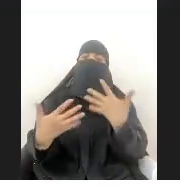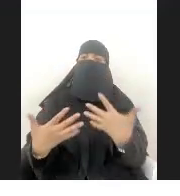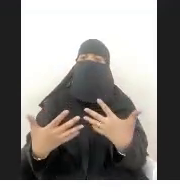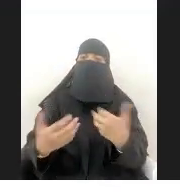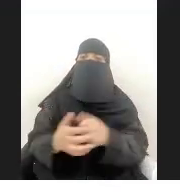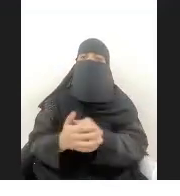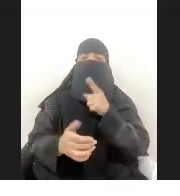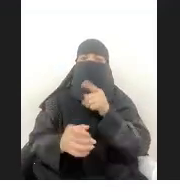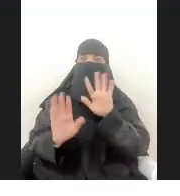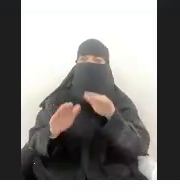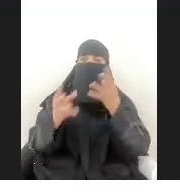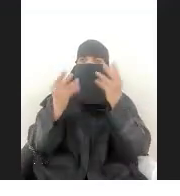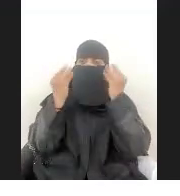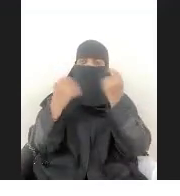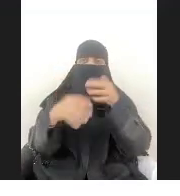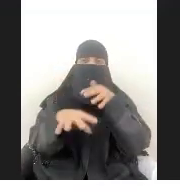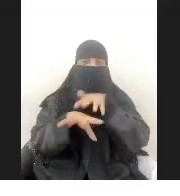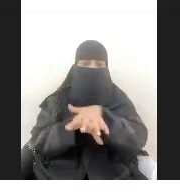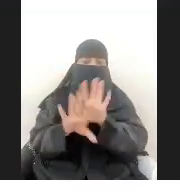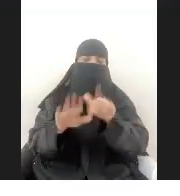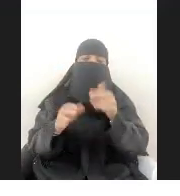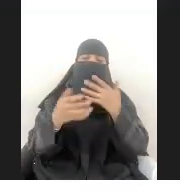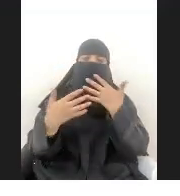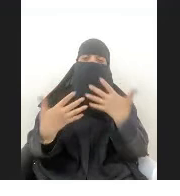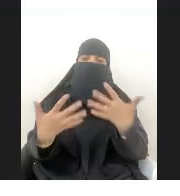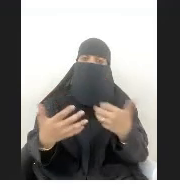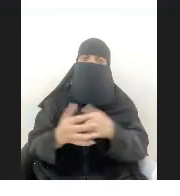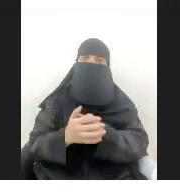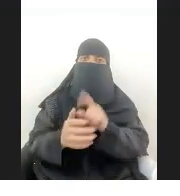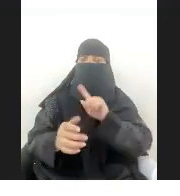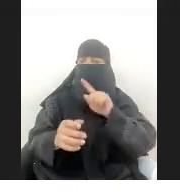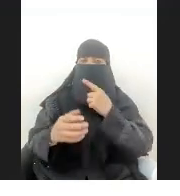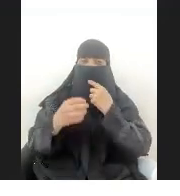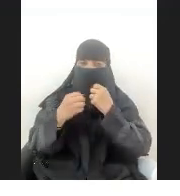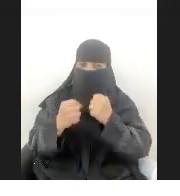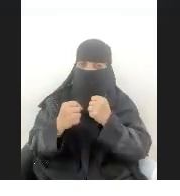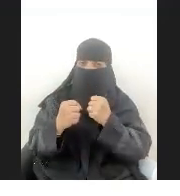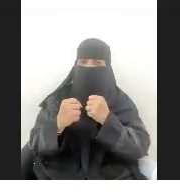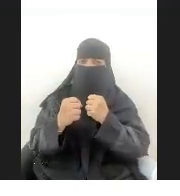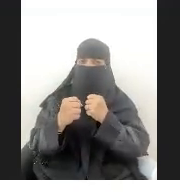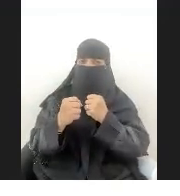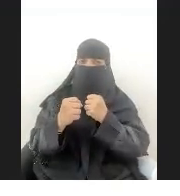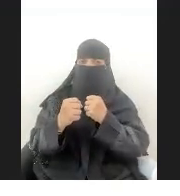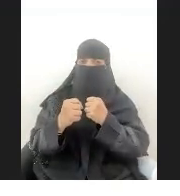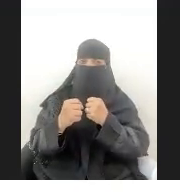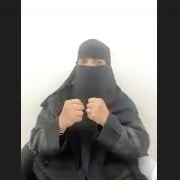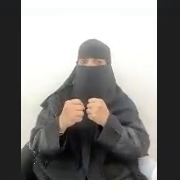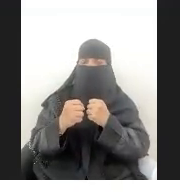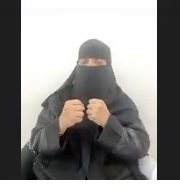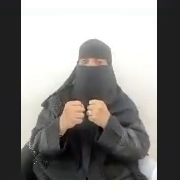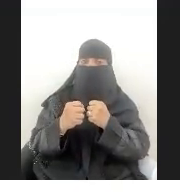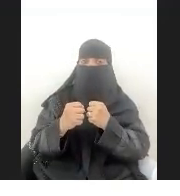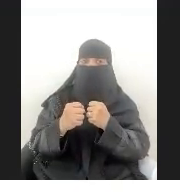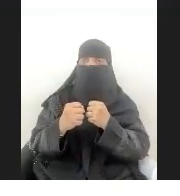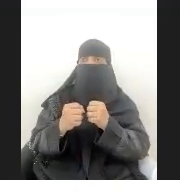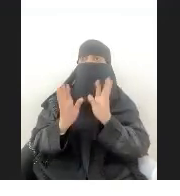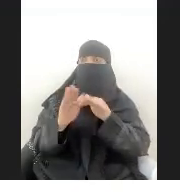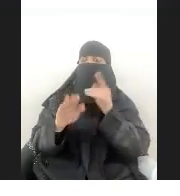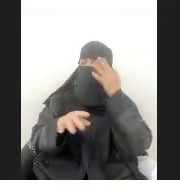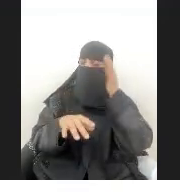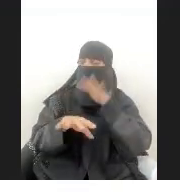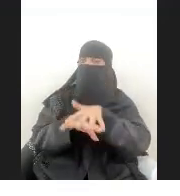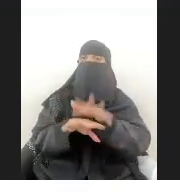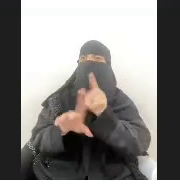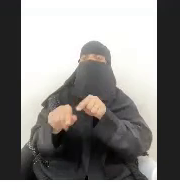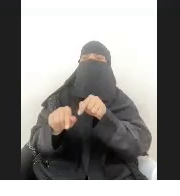مرونة كل ما كان أفضل. مو كويس إن إحنا كذا نكون مرة ريجيد، يعني خلاص هذه هي. ولكن